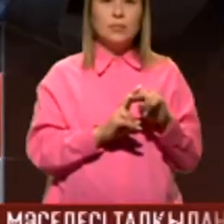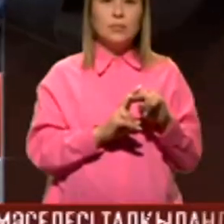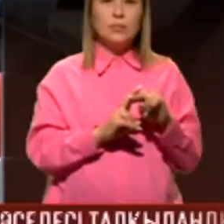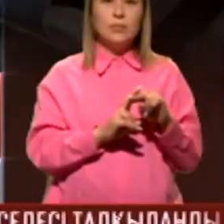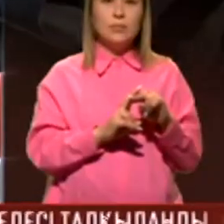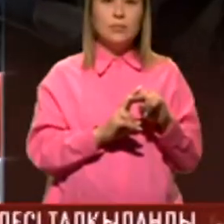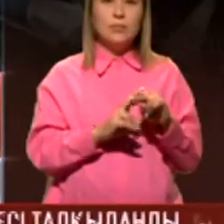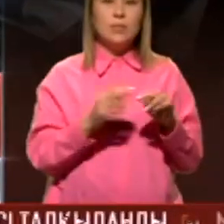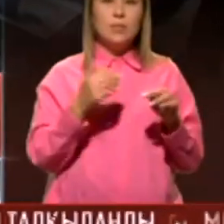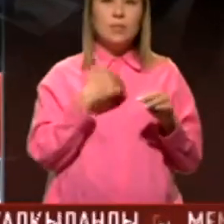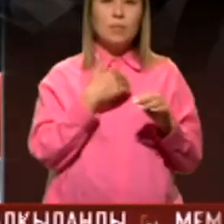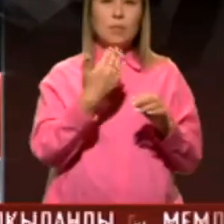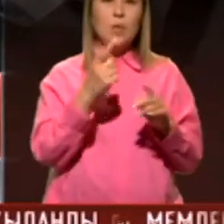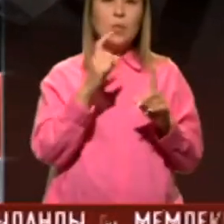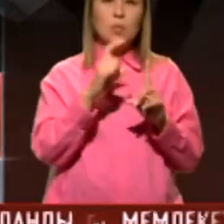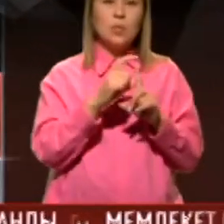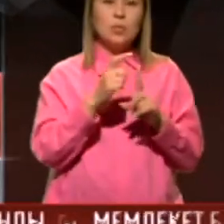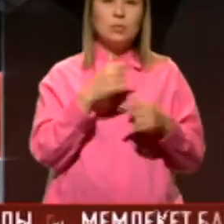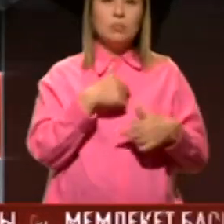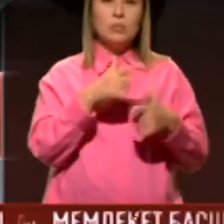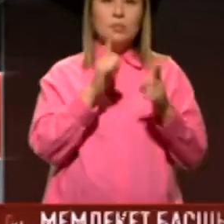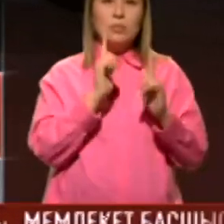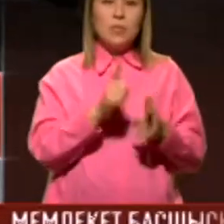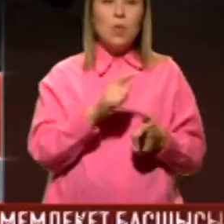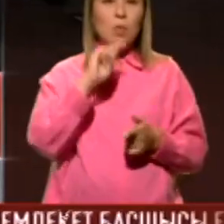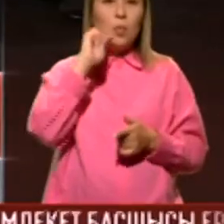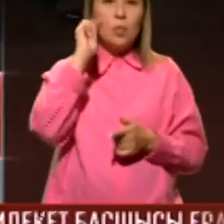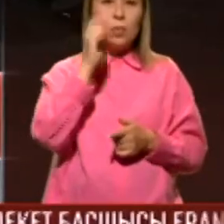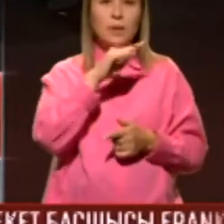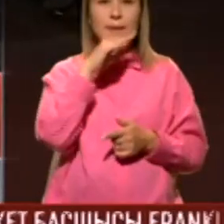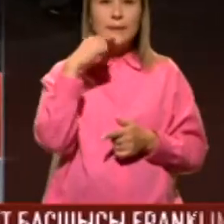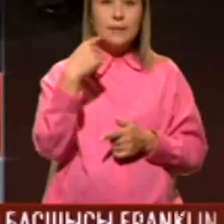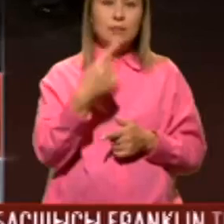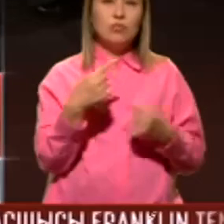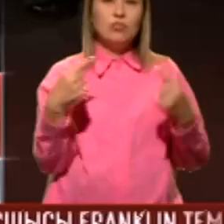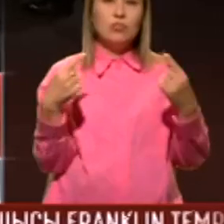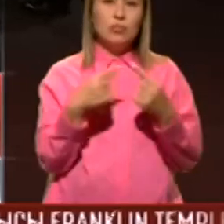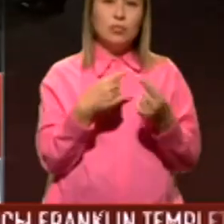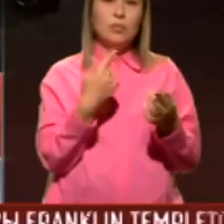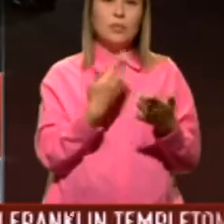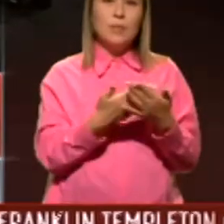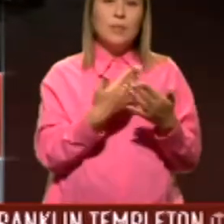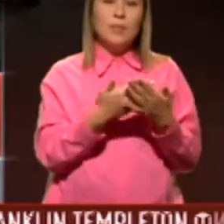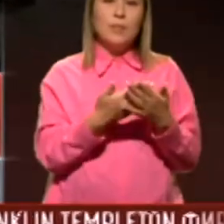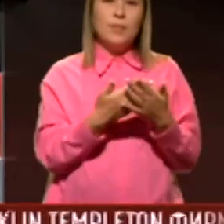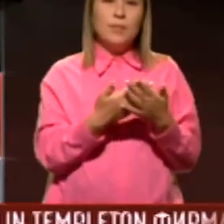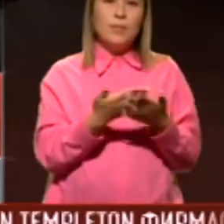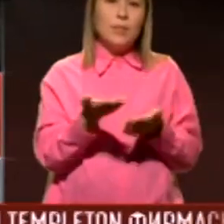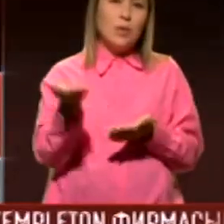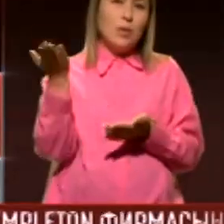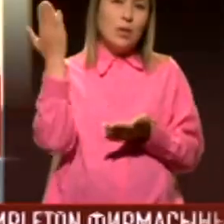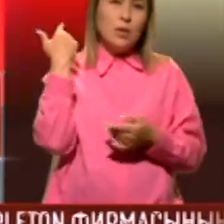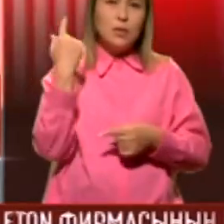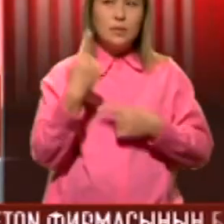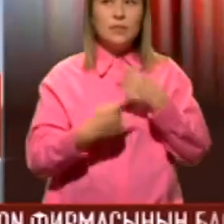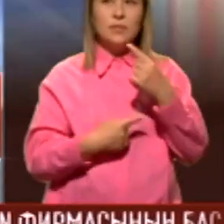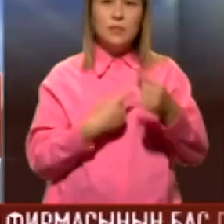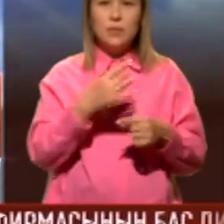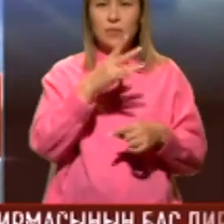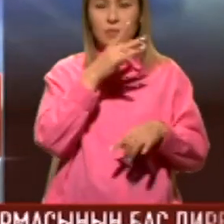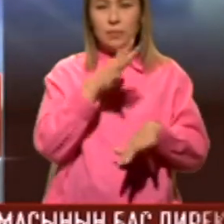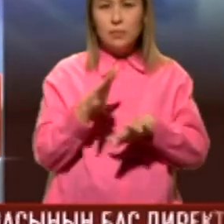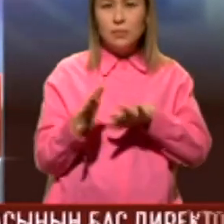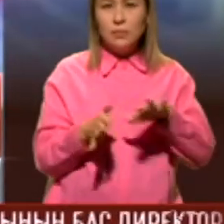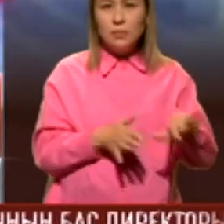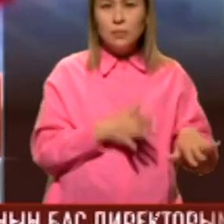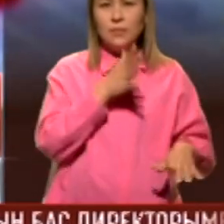Әбекең сөзімен келісемін. Енді Украина мен Ресейді алатын болсақ, ол жерде шын мәнінде әлі ғасырдан астам уақыт бойы жалғасып